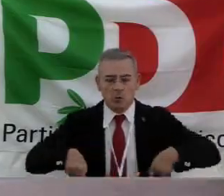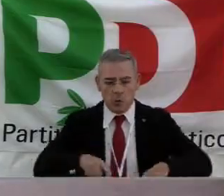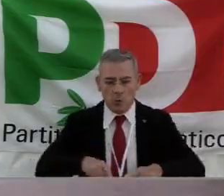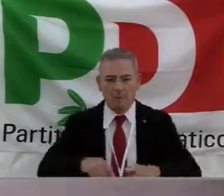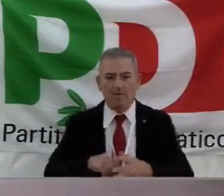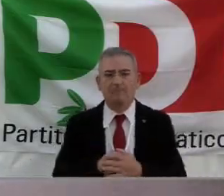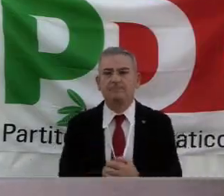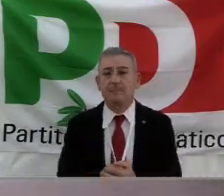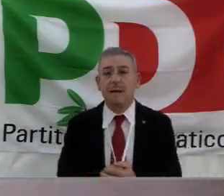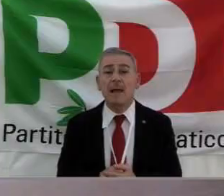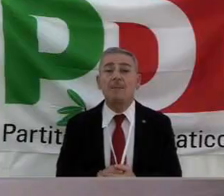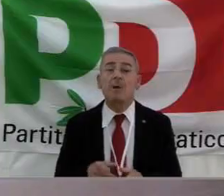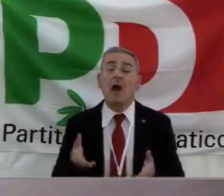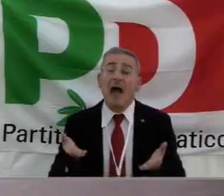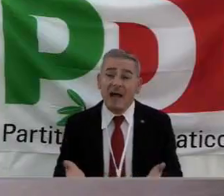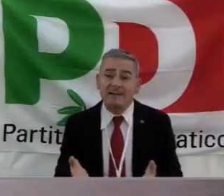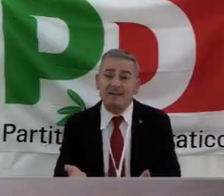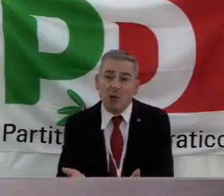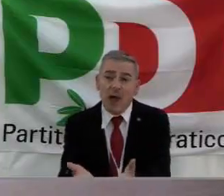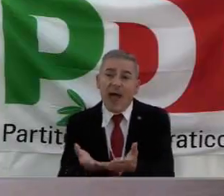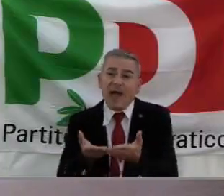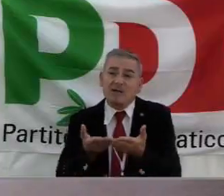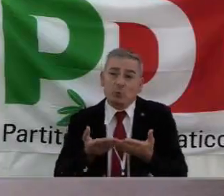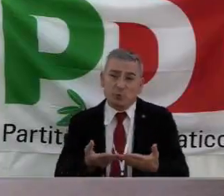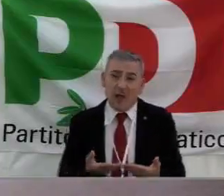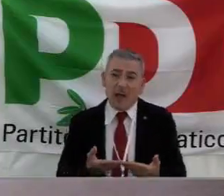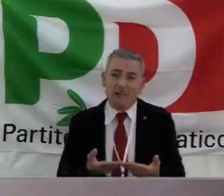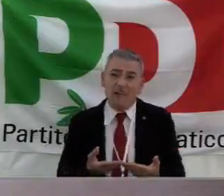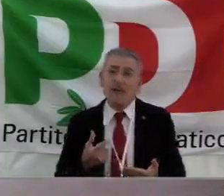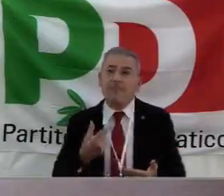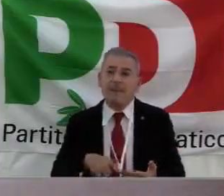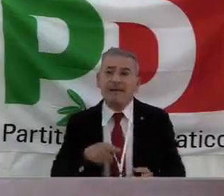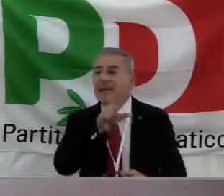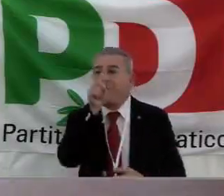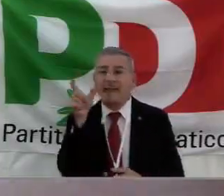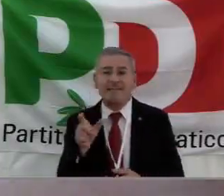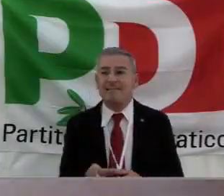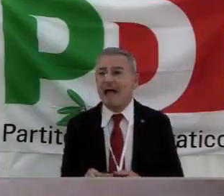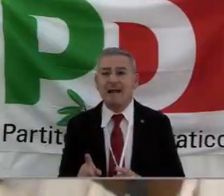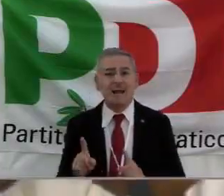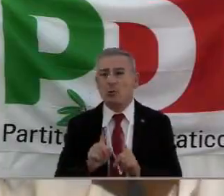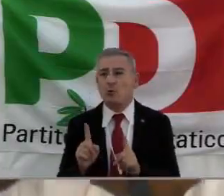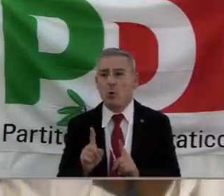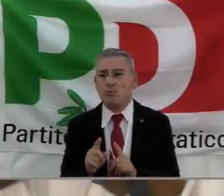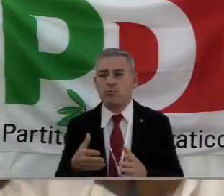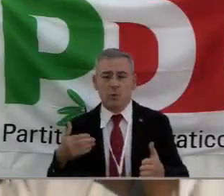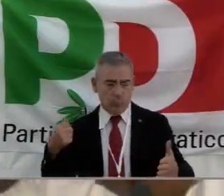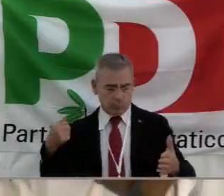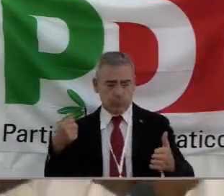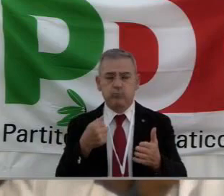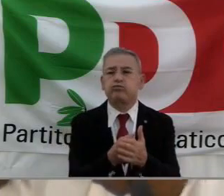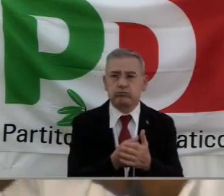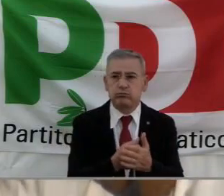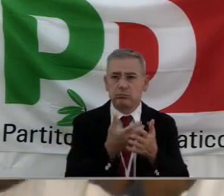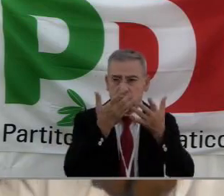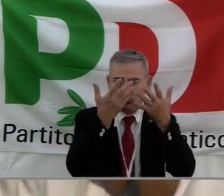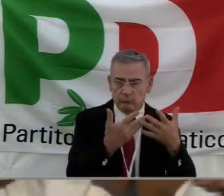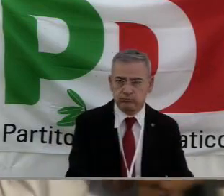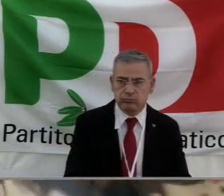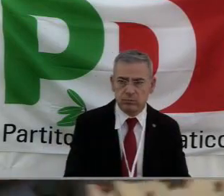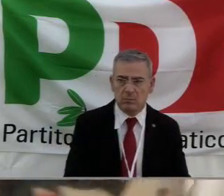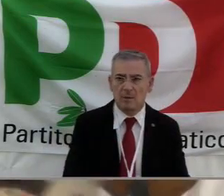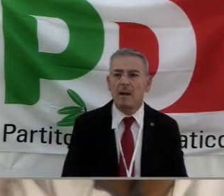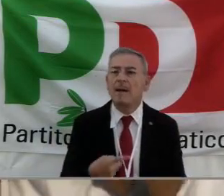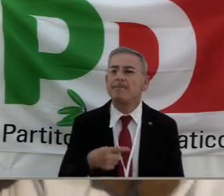adesso però ci date una mano, perché l'Italia non può andare a sbattere